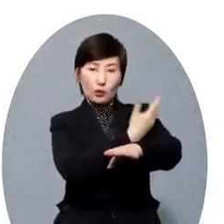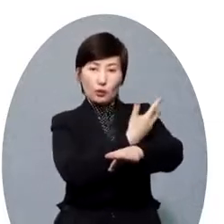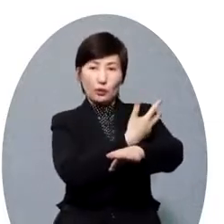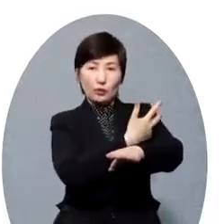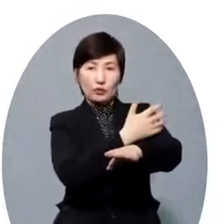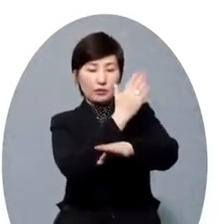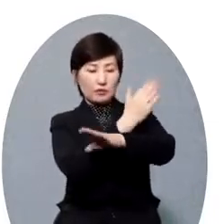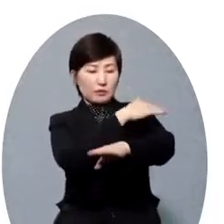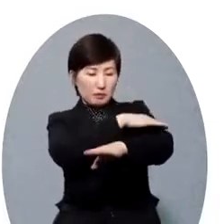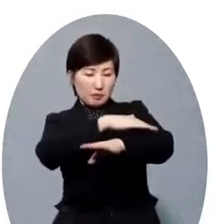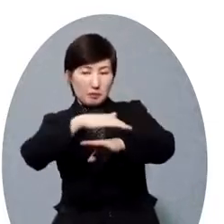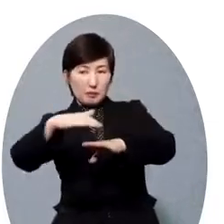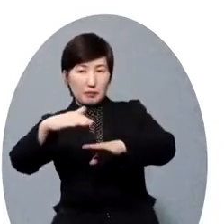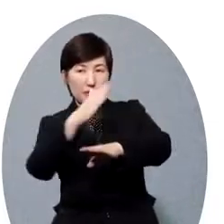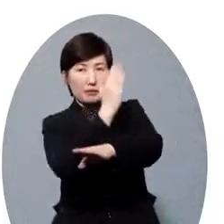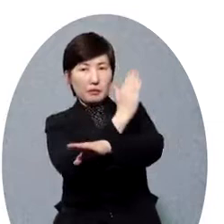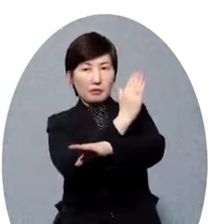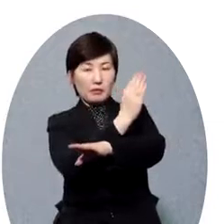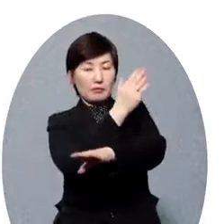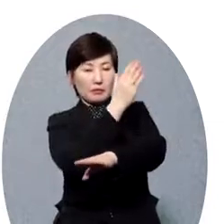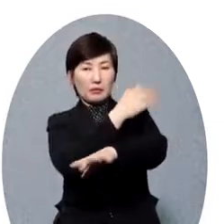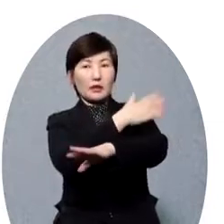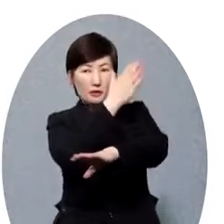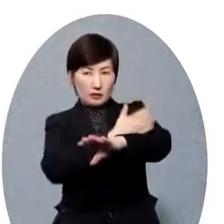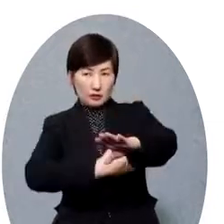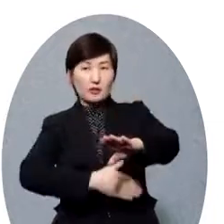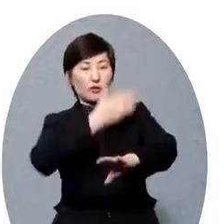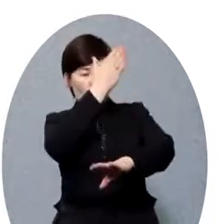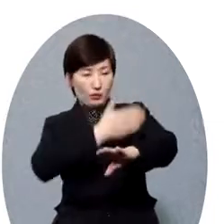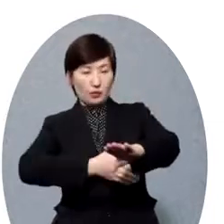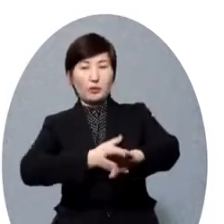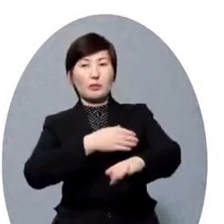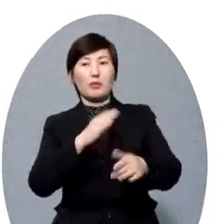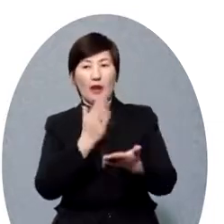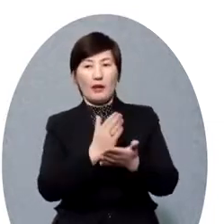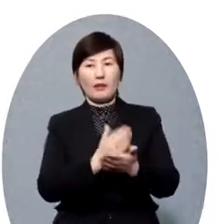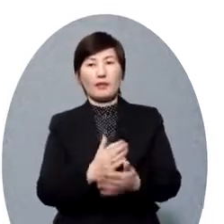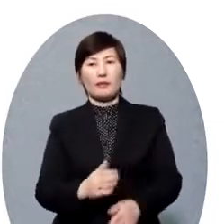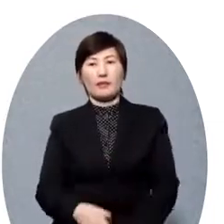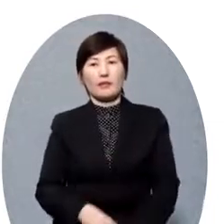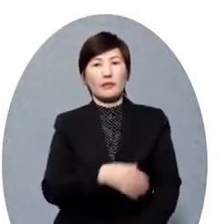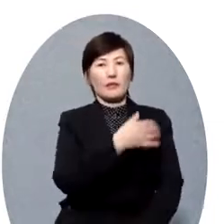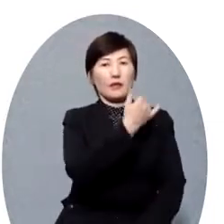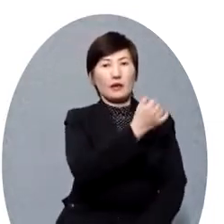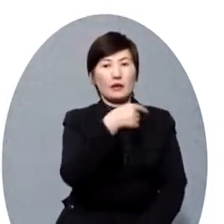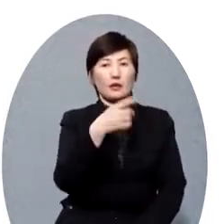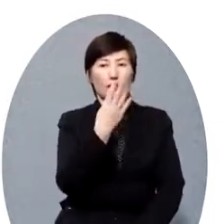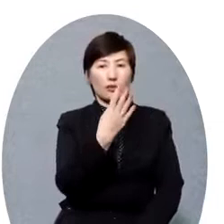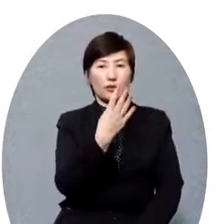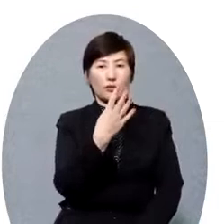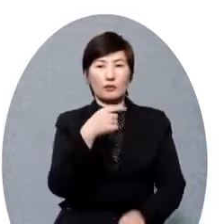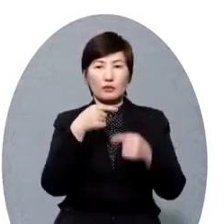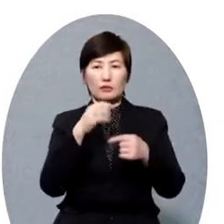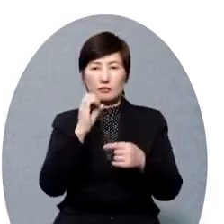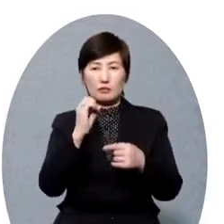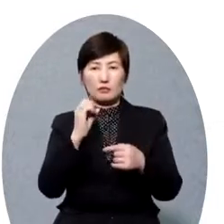OY тэнхлэгтэй параллел шулуун шугам юм аа. Дараагийн тохиолдлыг авч үзье. Y-гээс хасах 4